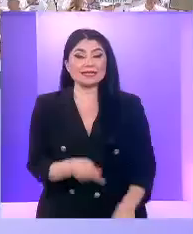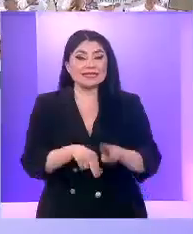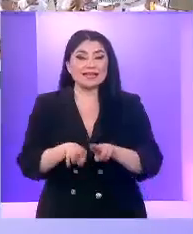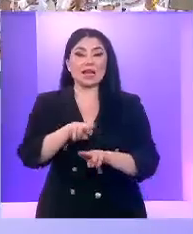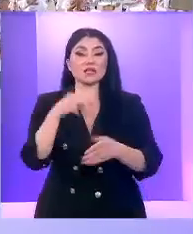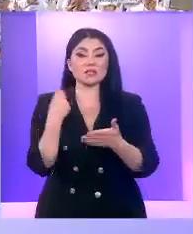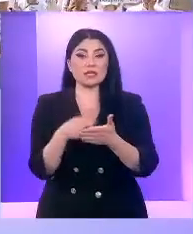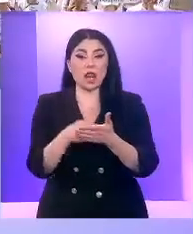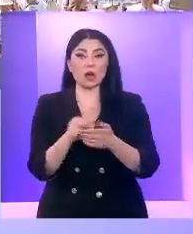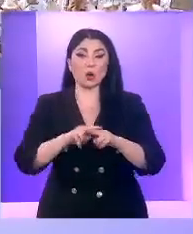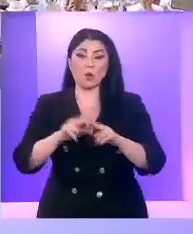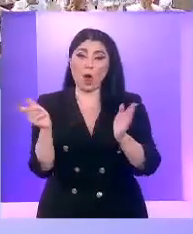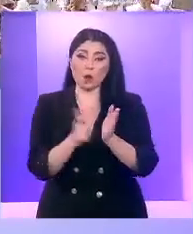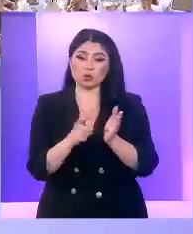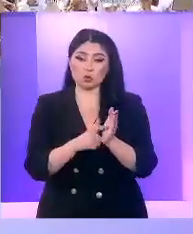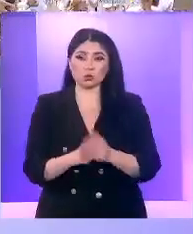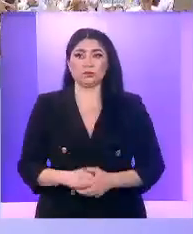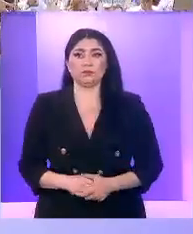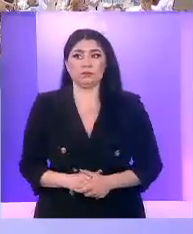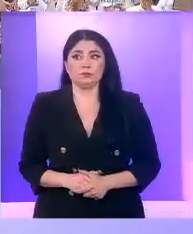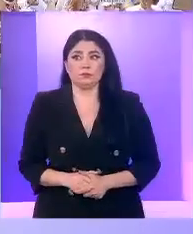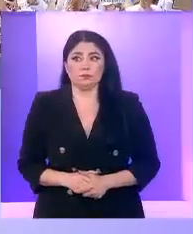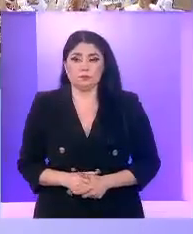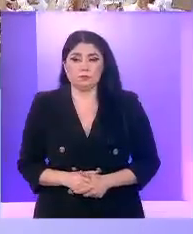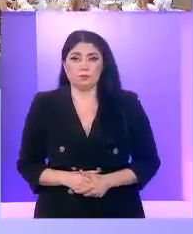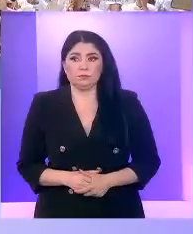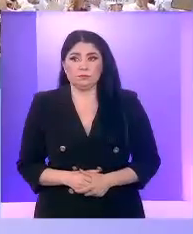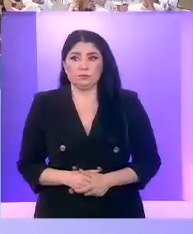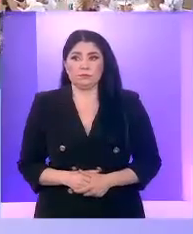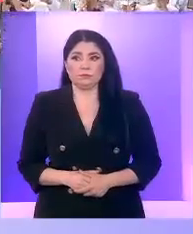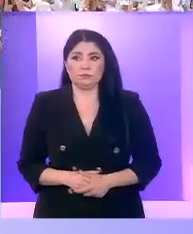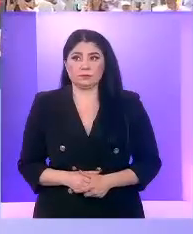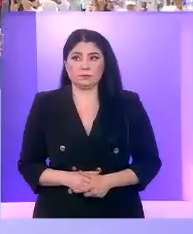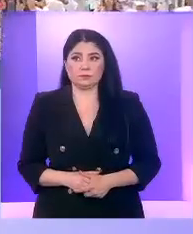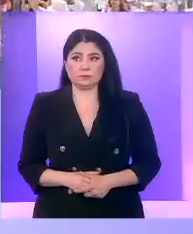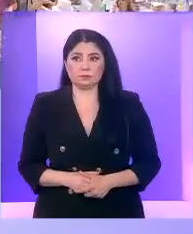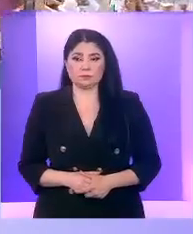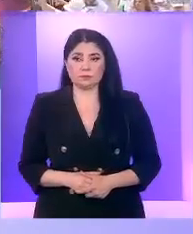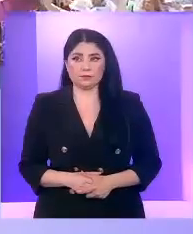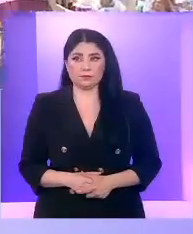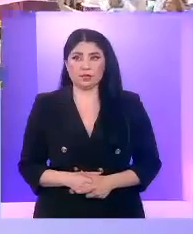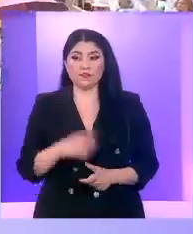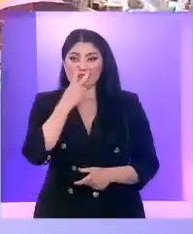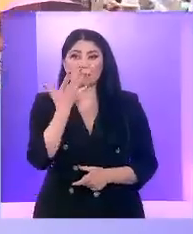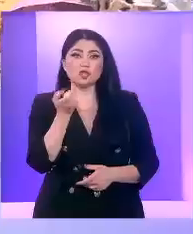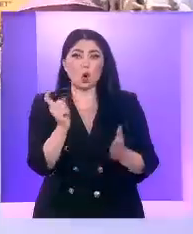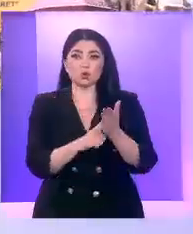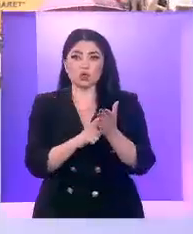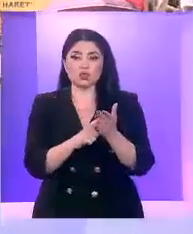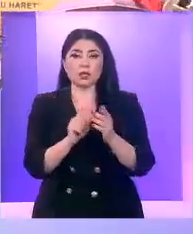crească salariile cum cer cei din societate și vedem revendicările pe care le